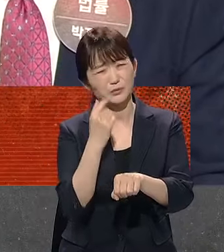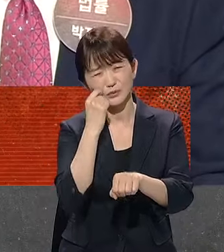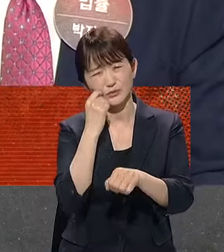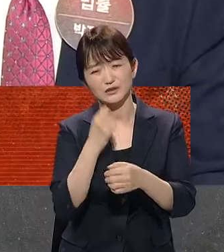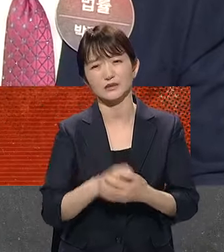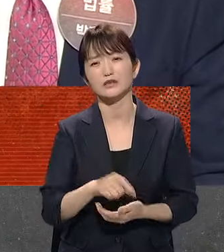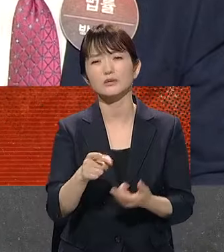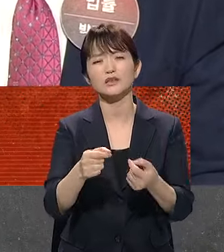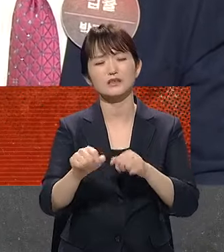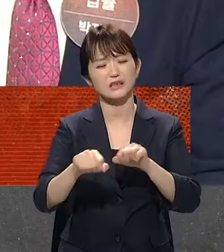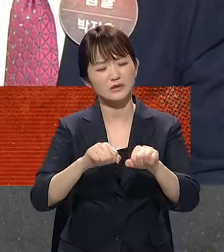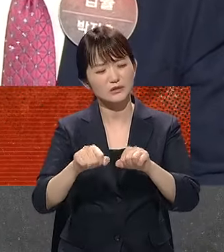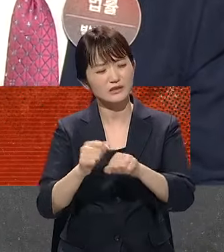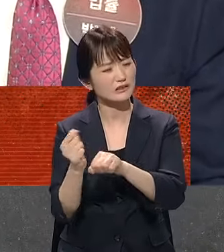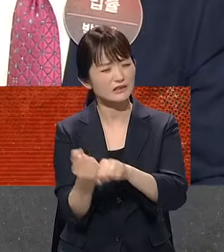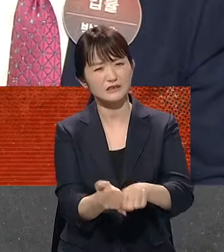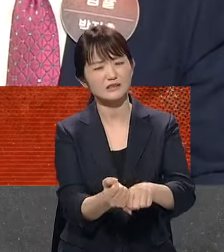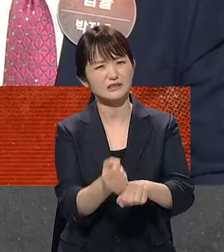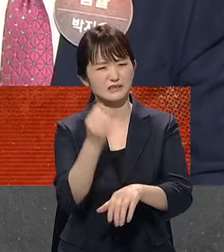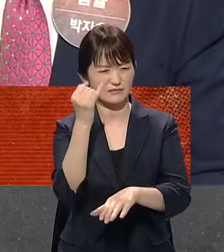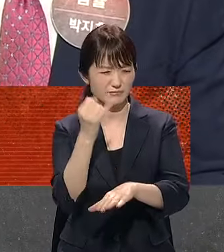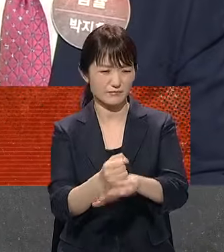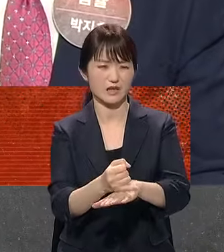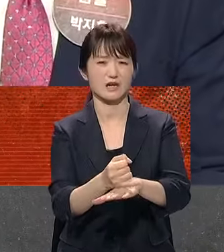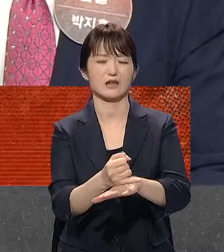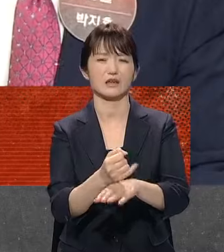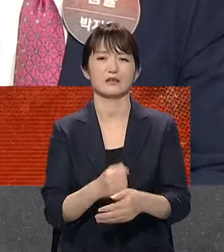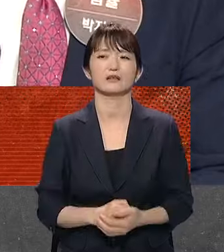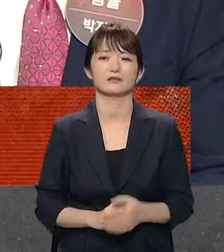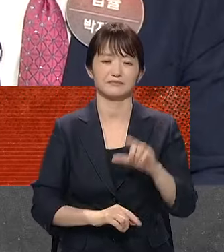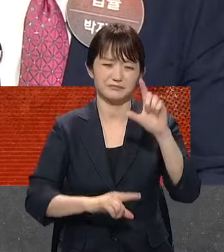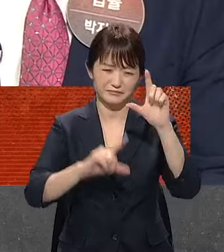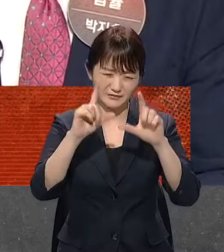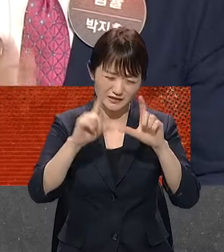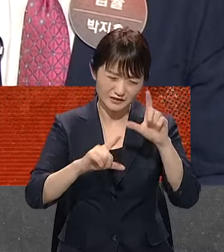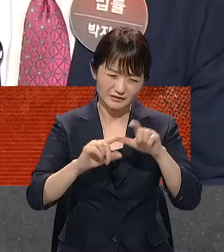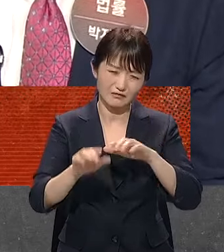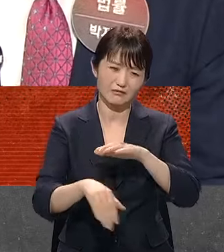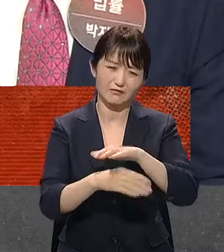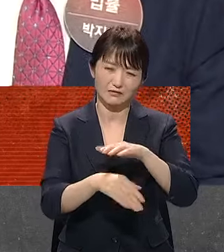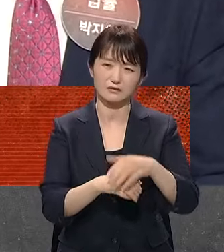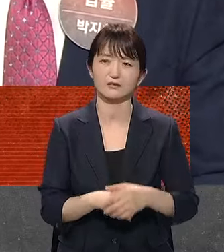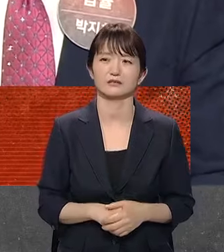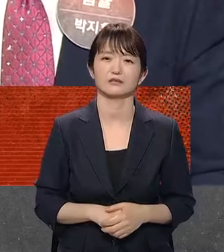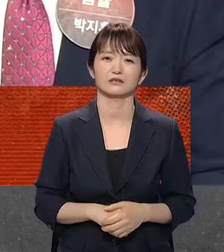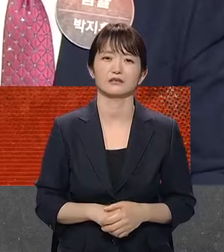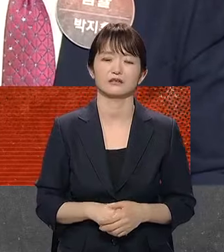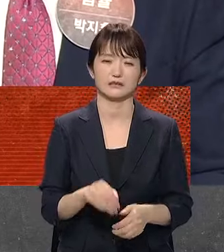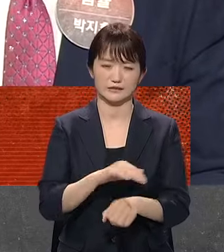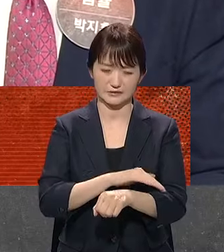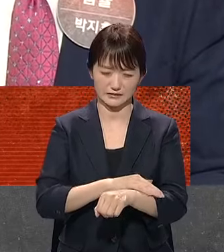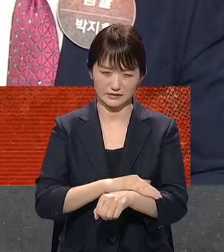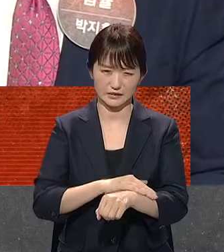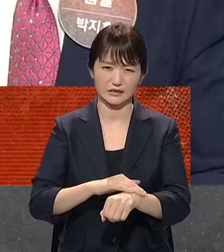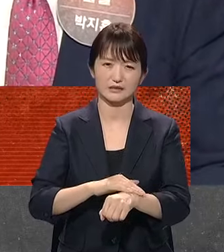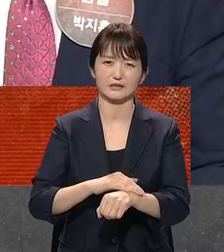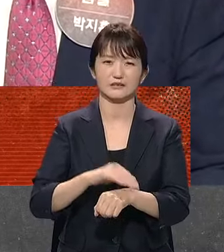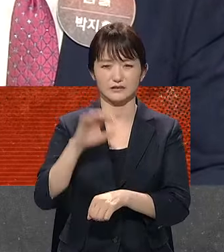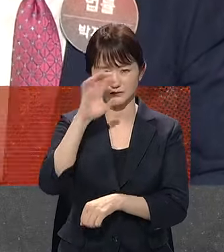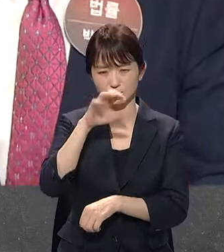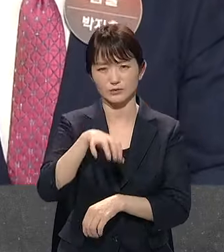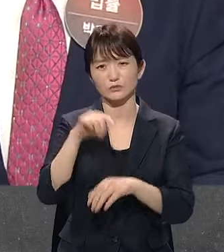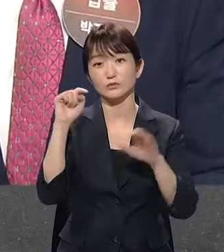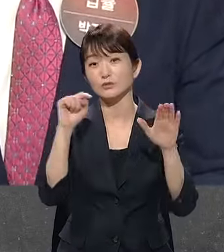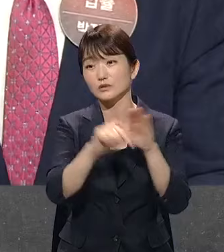없습니다 그런데 치는 사람은 대부분 엉망인 폼이에요 하지 마시고 연습하러 가십시오 골프 장에서 폰